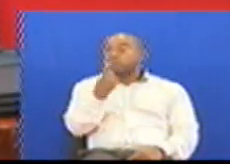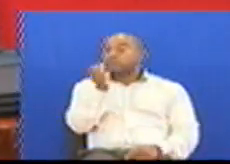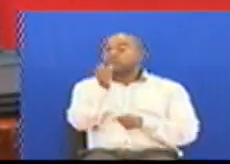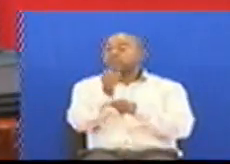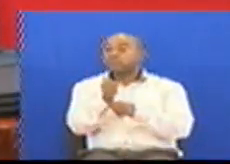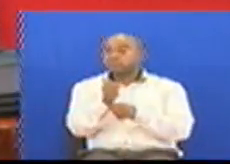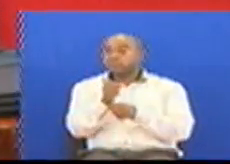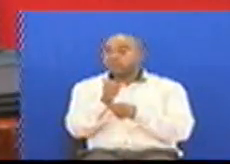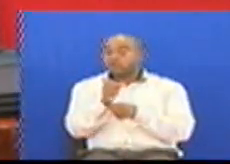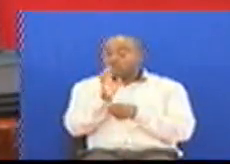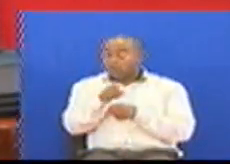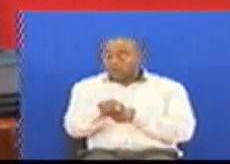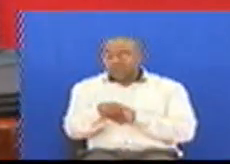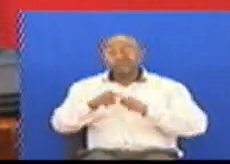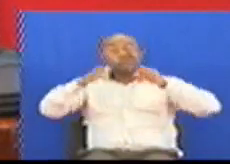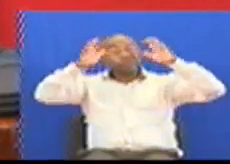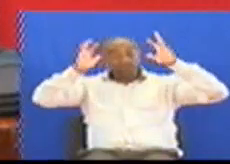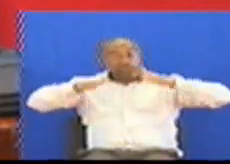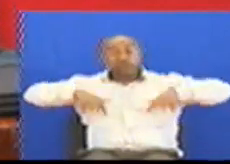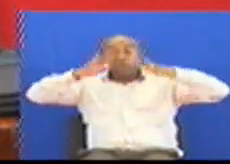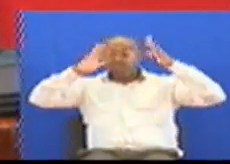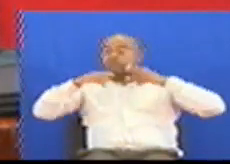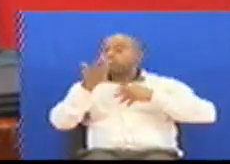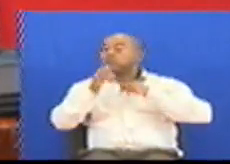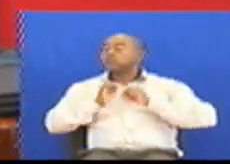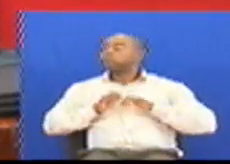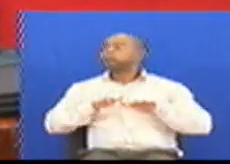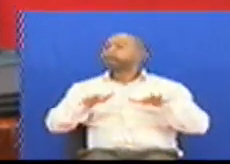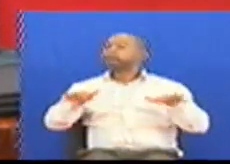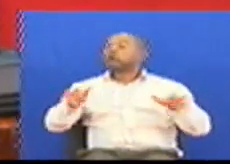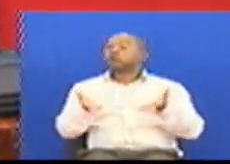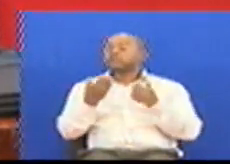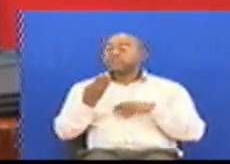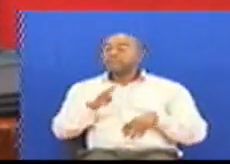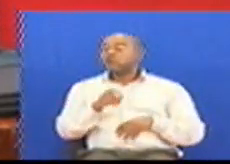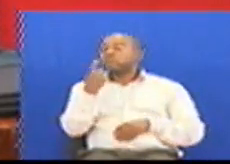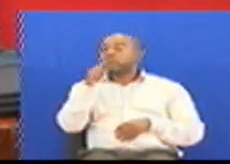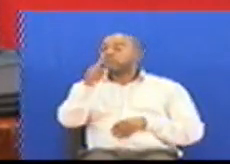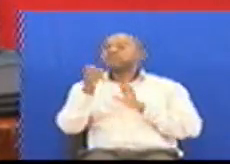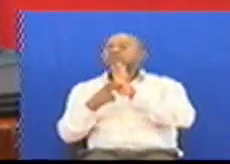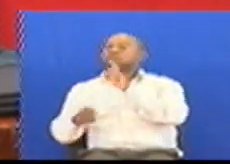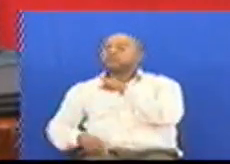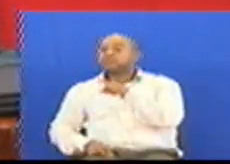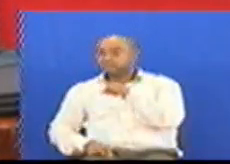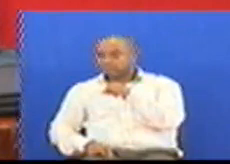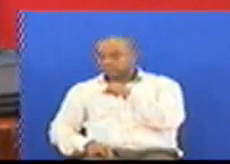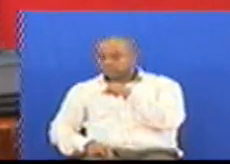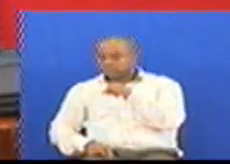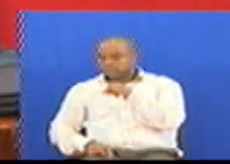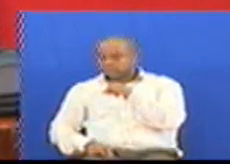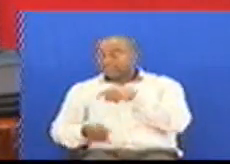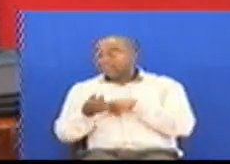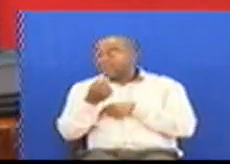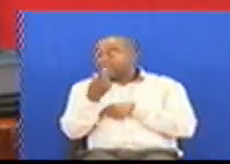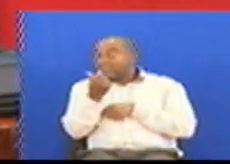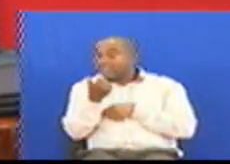Mwaka huu athari hii ya mafuriko inahitaji bilioni 1.7. Ina maana kwamba hata ile fedha ya budget ya mwaka jana